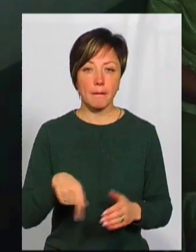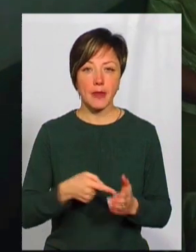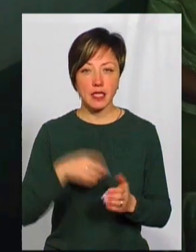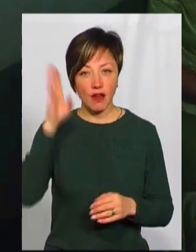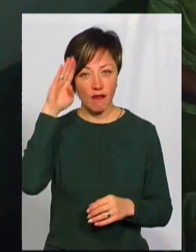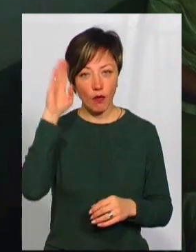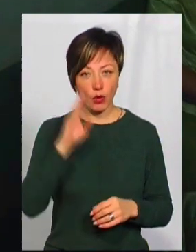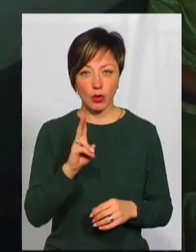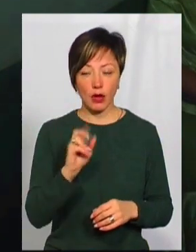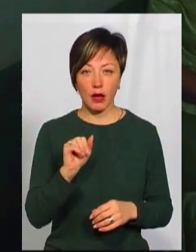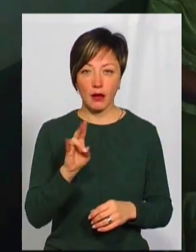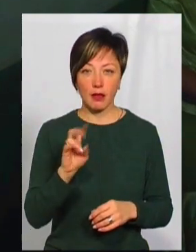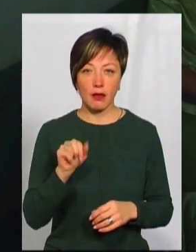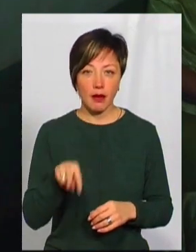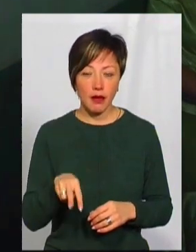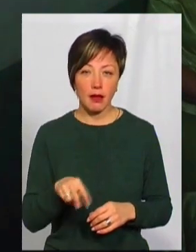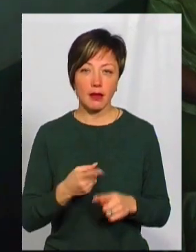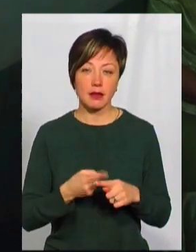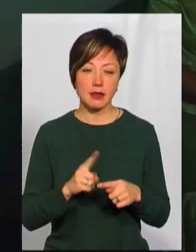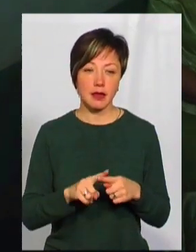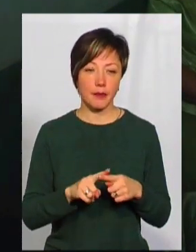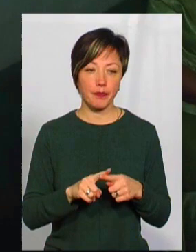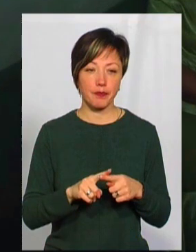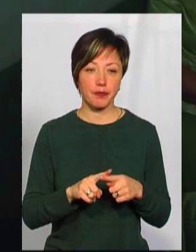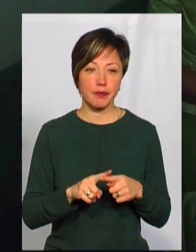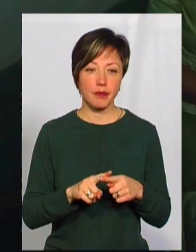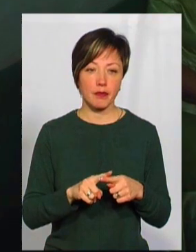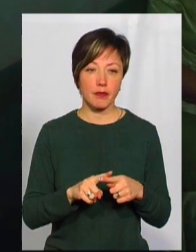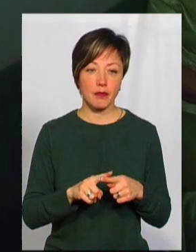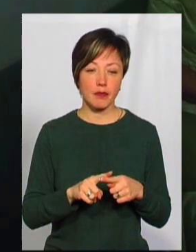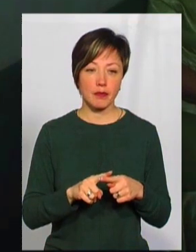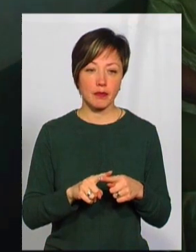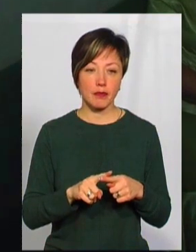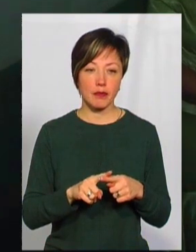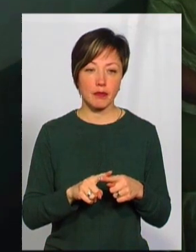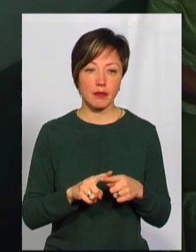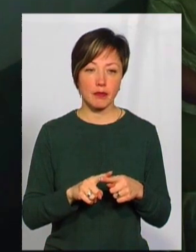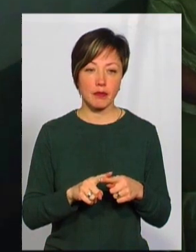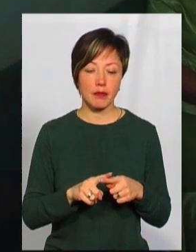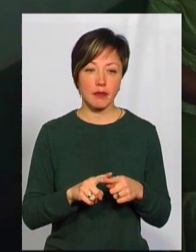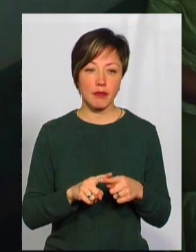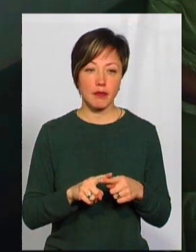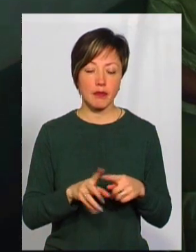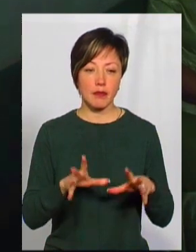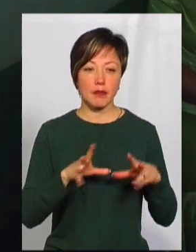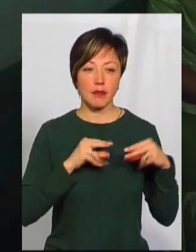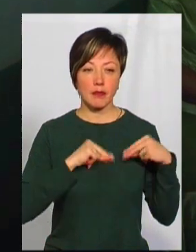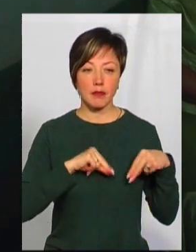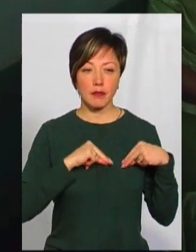міськводоканалу, це контрагентам, з якими ми працювали,